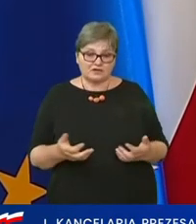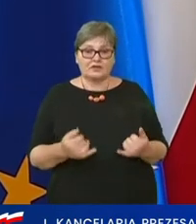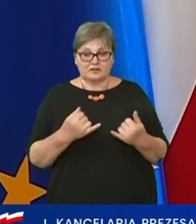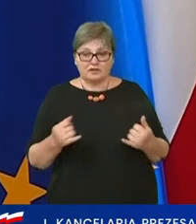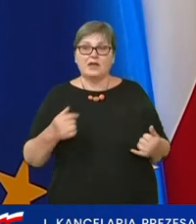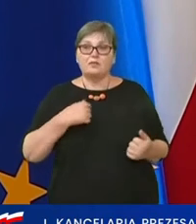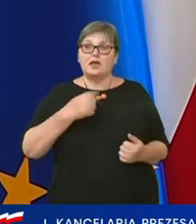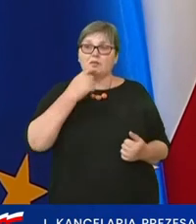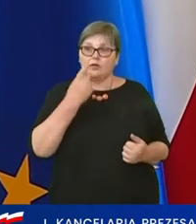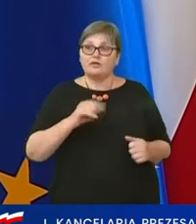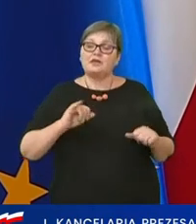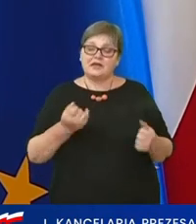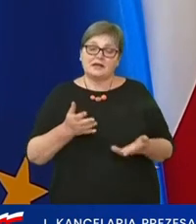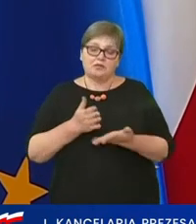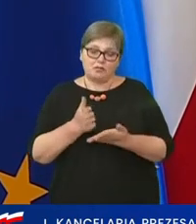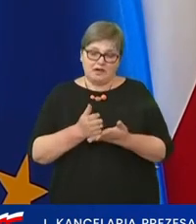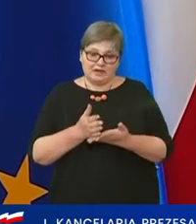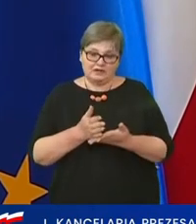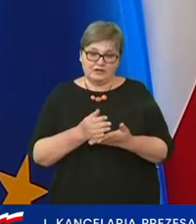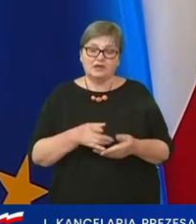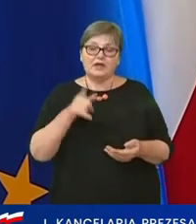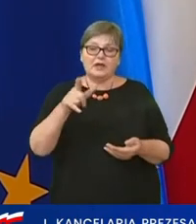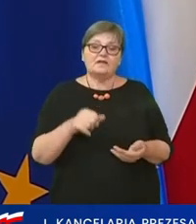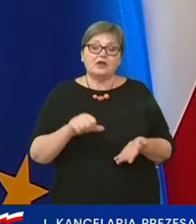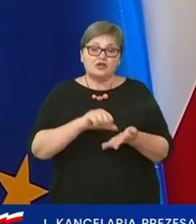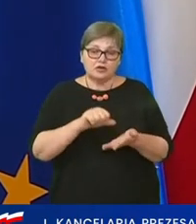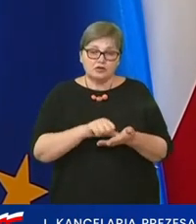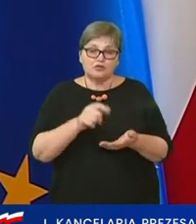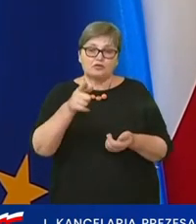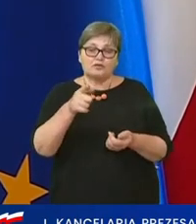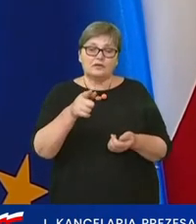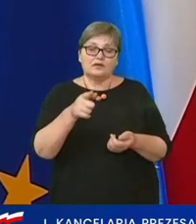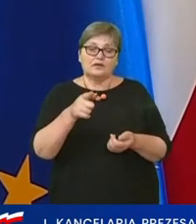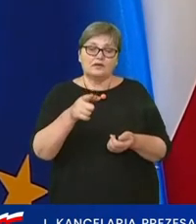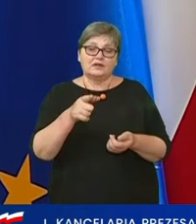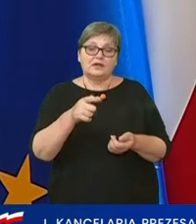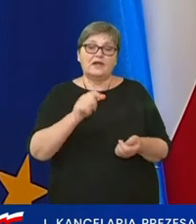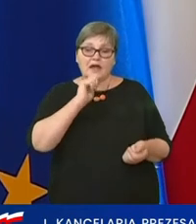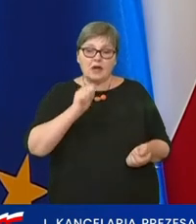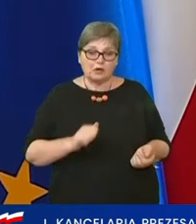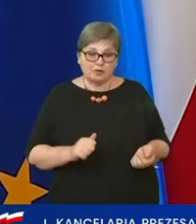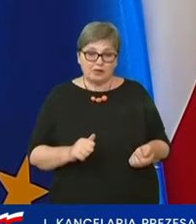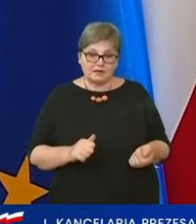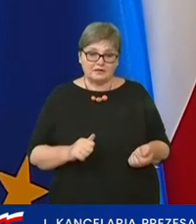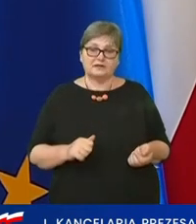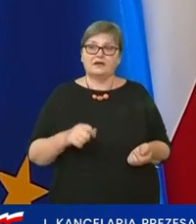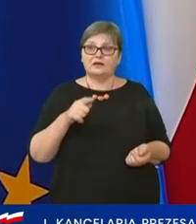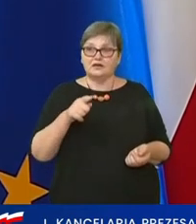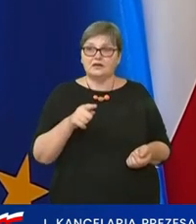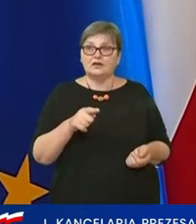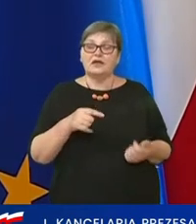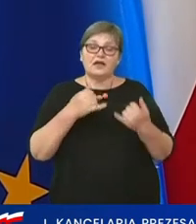więc szanowni państwo również ze środków europejskiego funduszu społecznego w ramach programu wiedza edukacja rozwój oraz